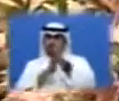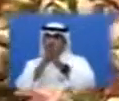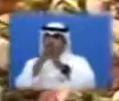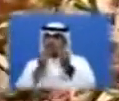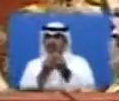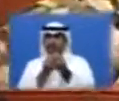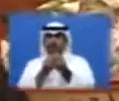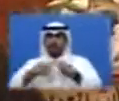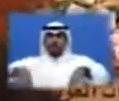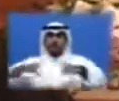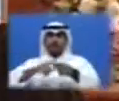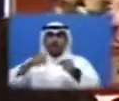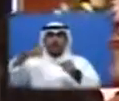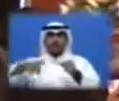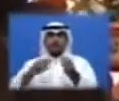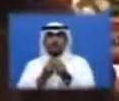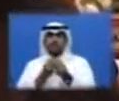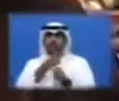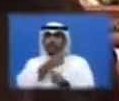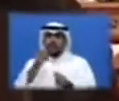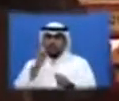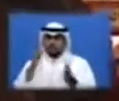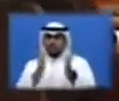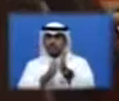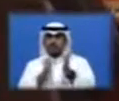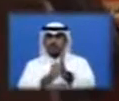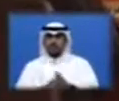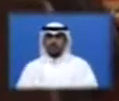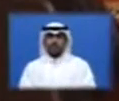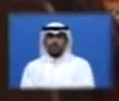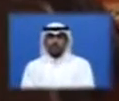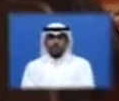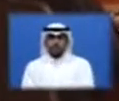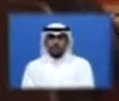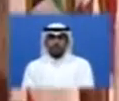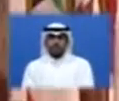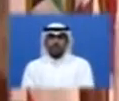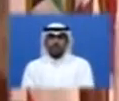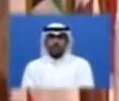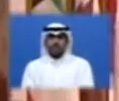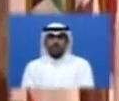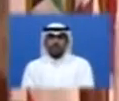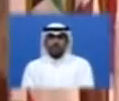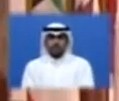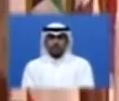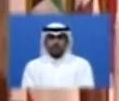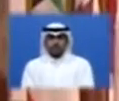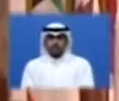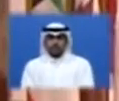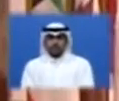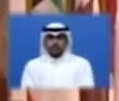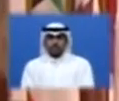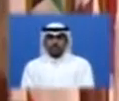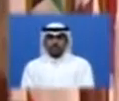والترابط بين الدول الأعضاء في جميع الميادين ومنها المجال الإسكاني. يوسف صفر، تلفزيون